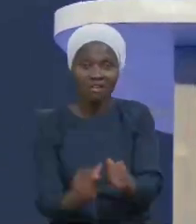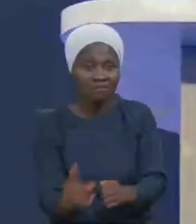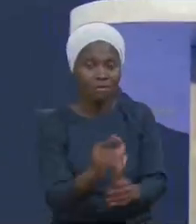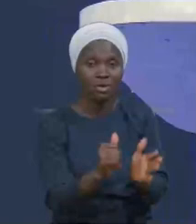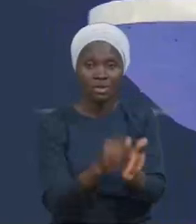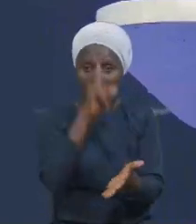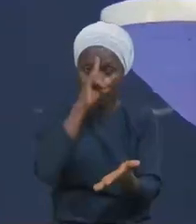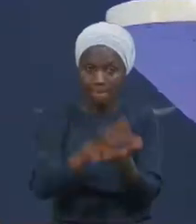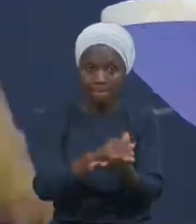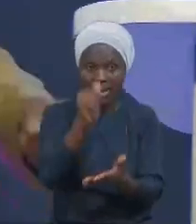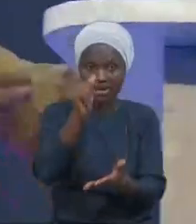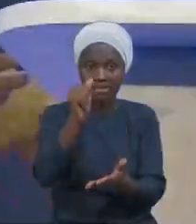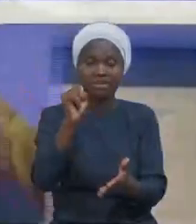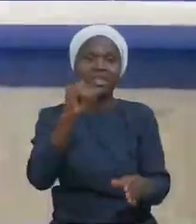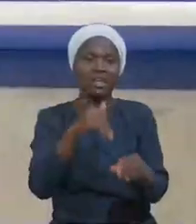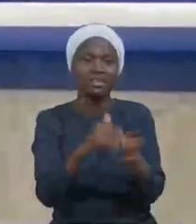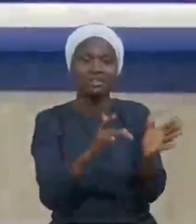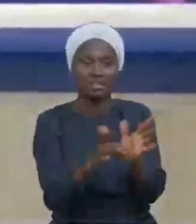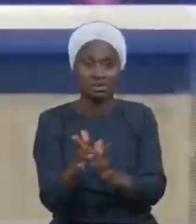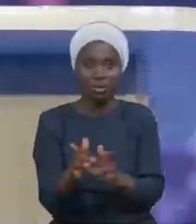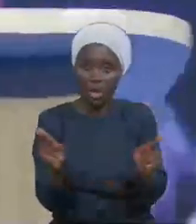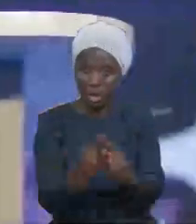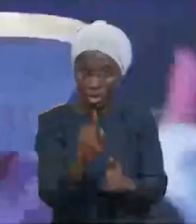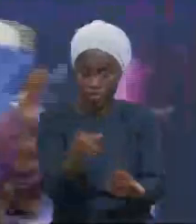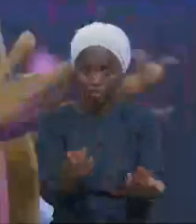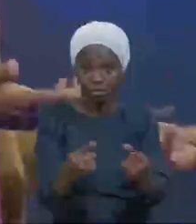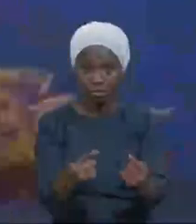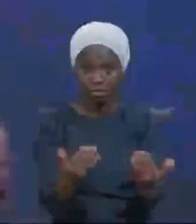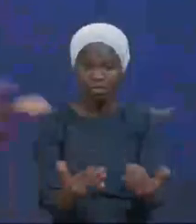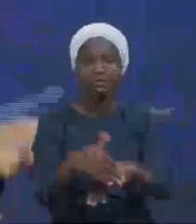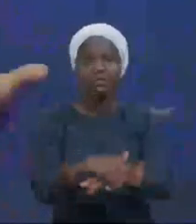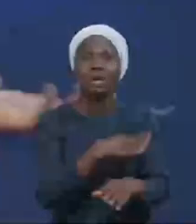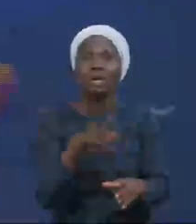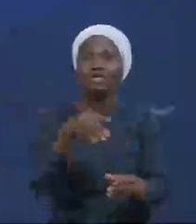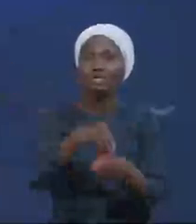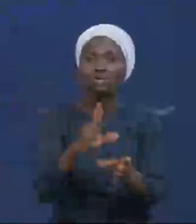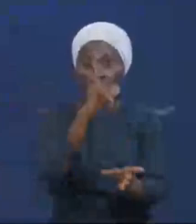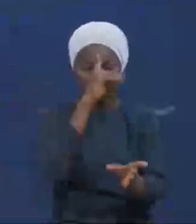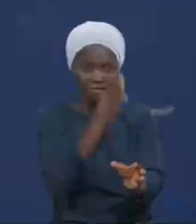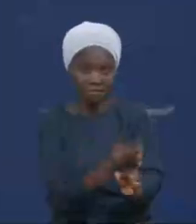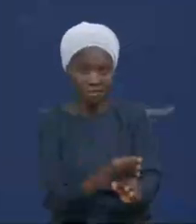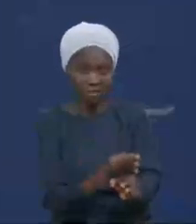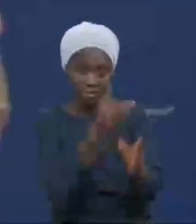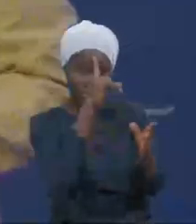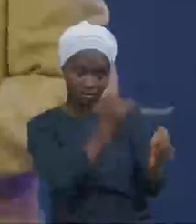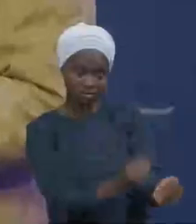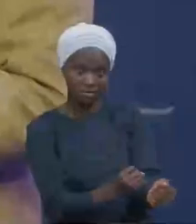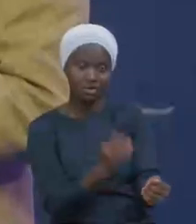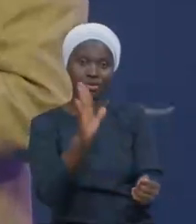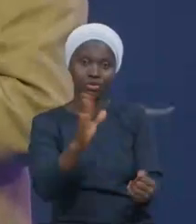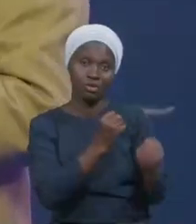en Jésus. Et comme tu viens ce soir et tu places ta foi, ta confiance dans le Seigneur